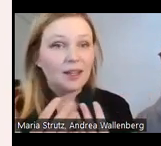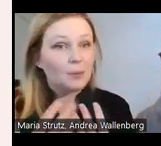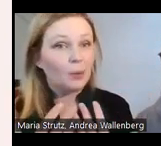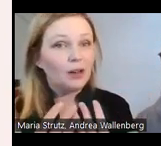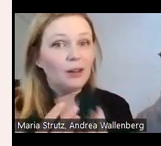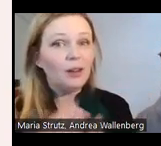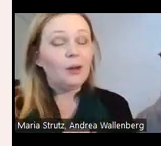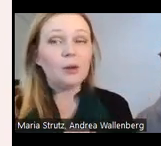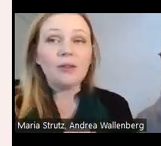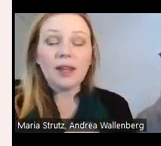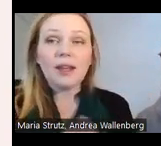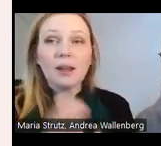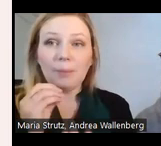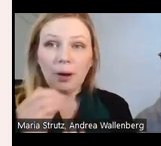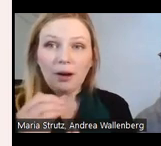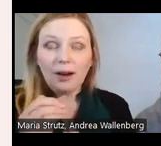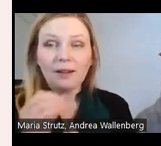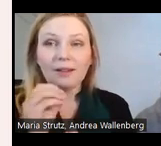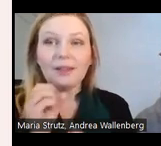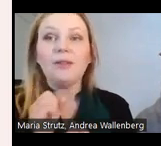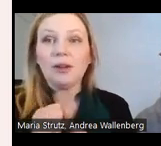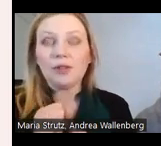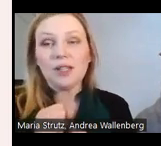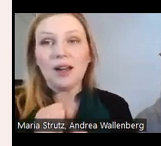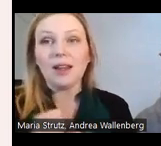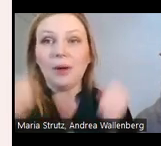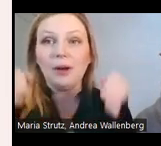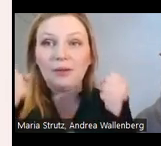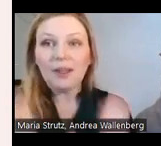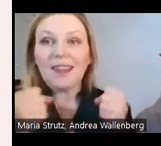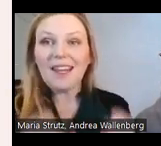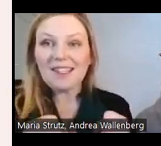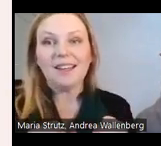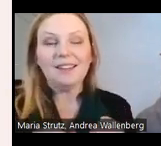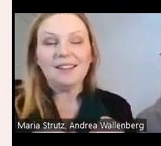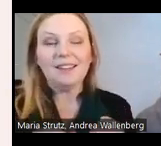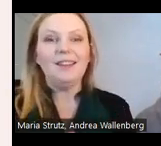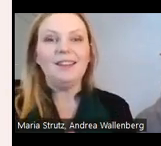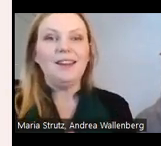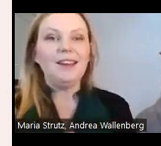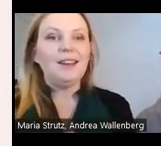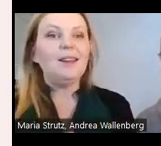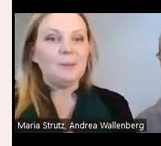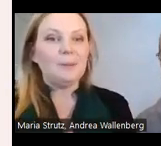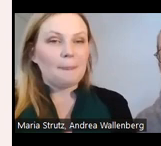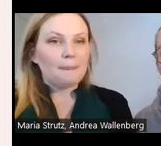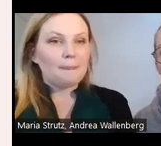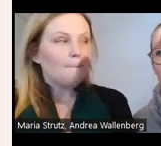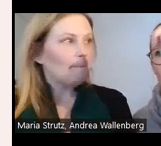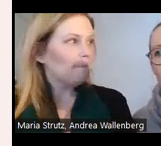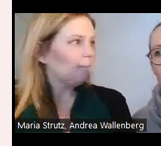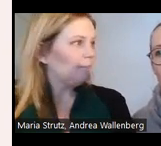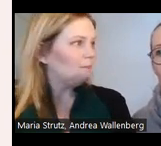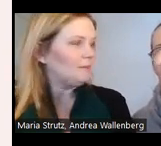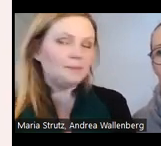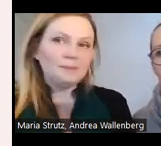tecknar teckenspråk. Utan vi tecknar bara det vi vill förstärka, bara det viktigaste. Ni kan tänka som en sån